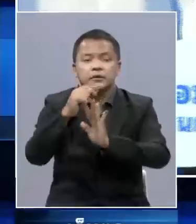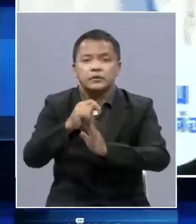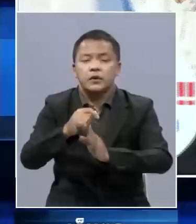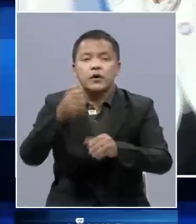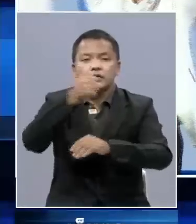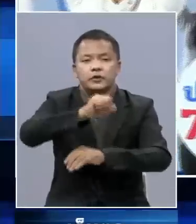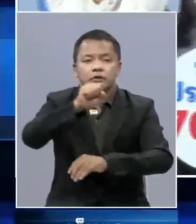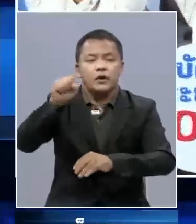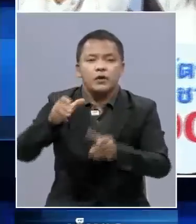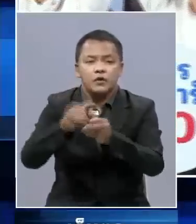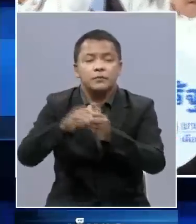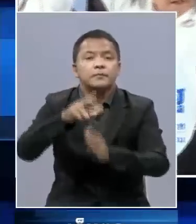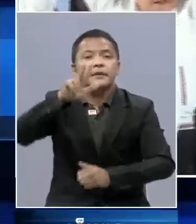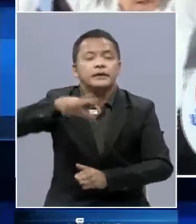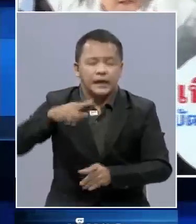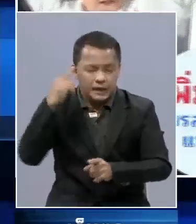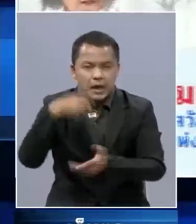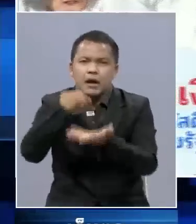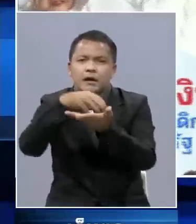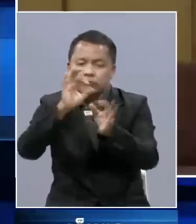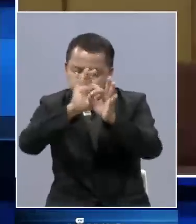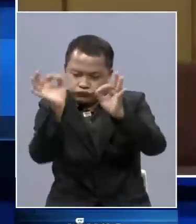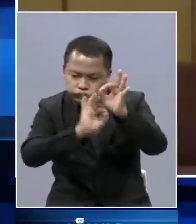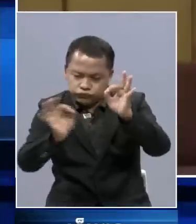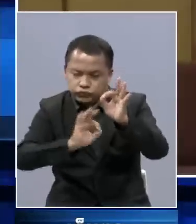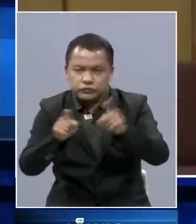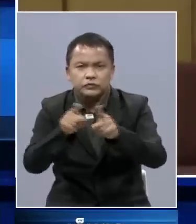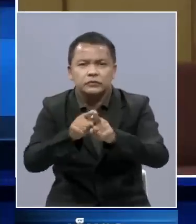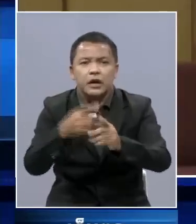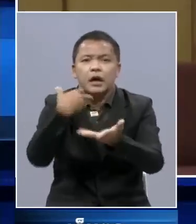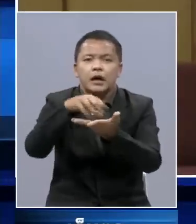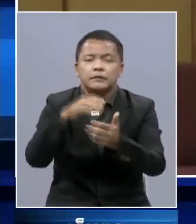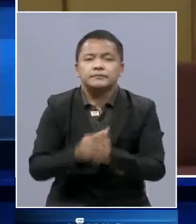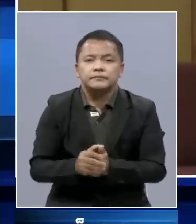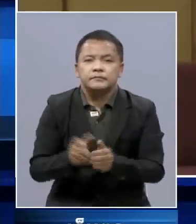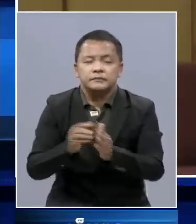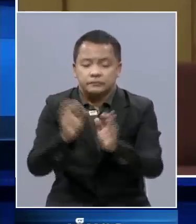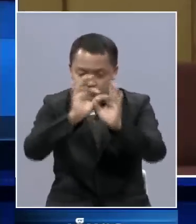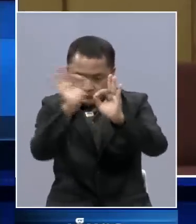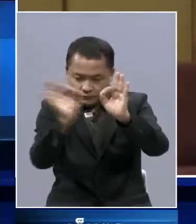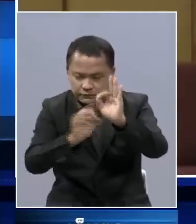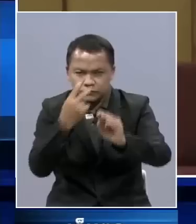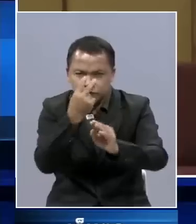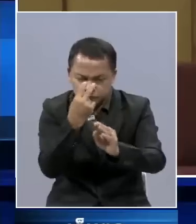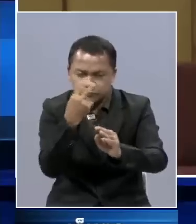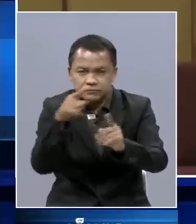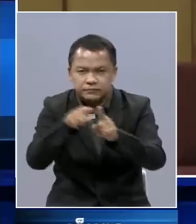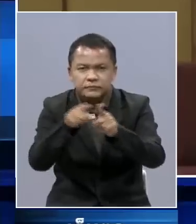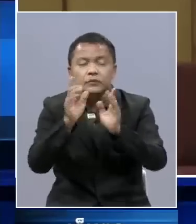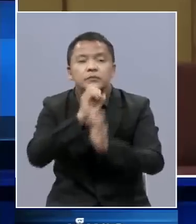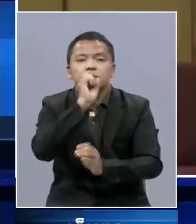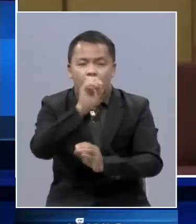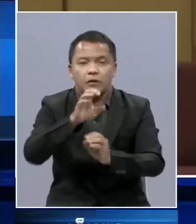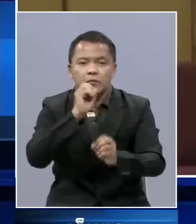ที่ส.ส.บัญชีรายชื่อจากทางเพื่อไทยก็ทวิตข้อความครับเพราะว่ามันมีกระแสข่าวนี้ออกมานะครับแล้วก็เขียนข้อความบอกว่าเห็นแวบๆนะที่คนบอก